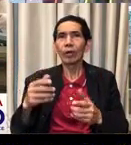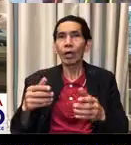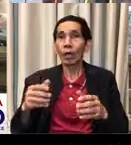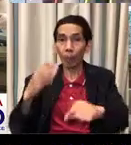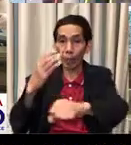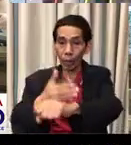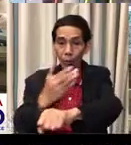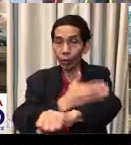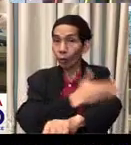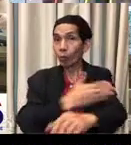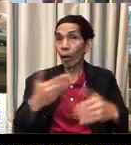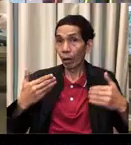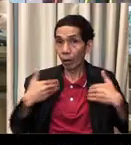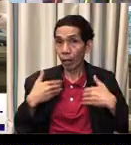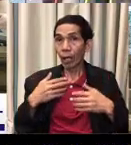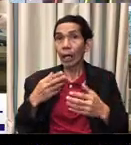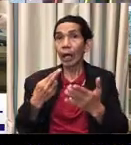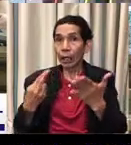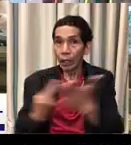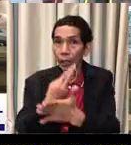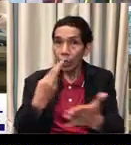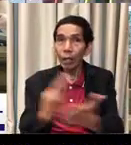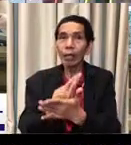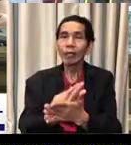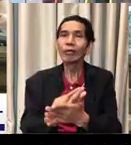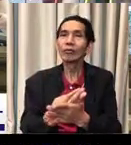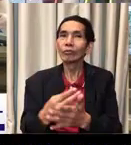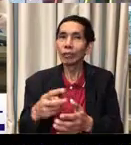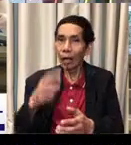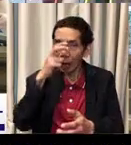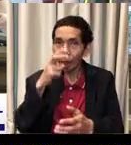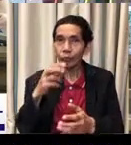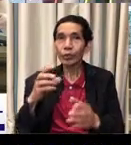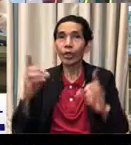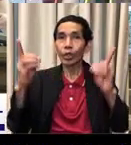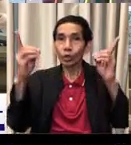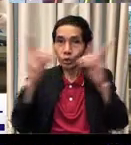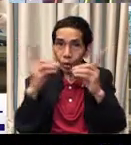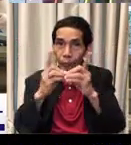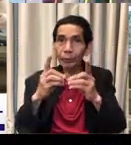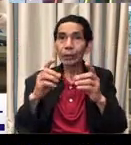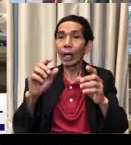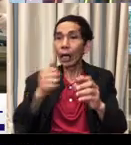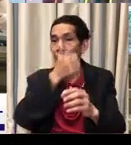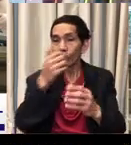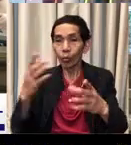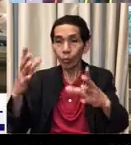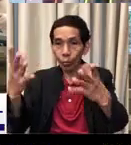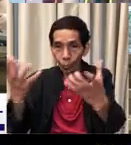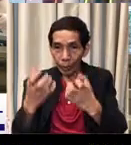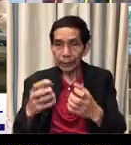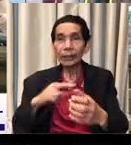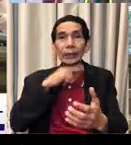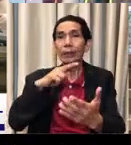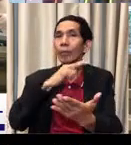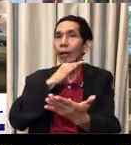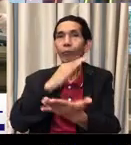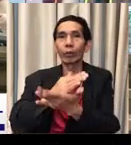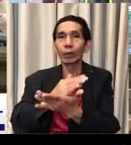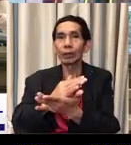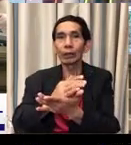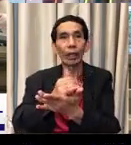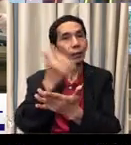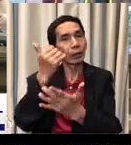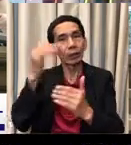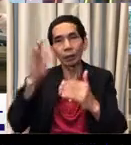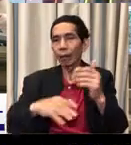improvement? O pag-renewal, medyo marikisa kasi may mga dokumento kailangan pang iba na hindi maiwasan. Pero other than